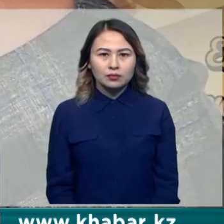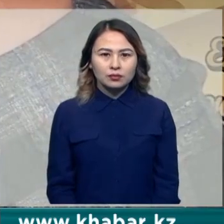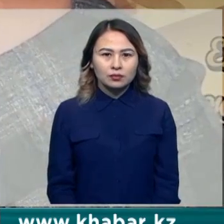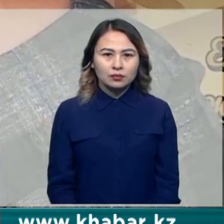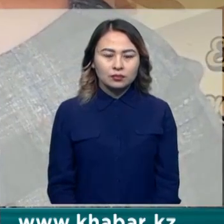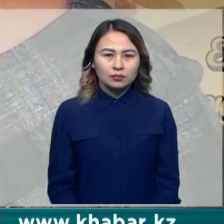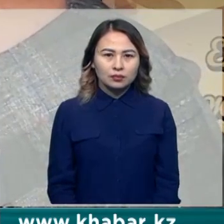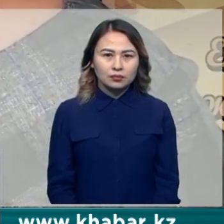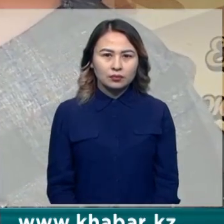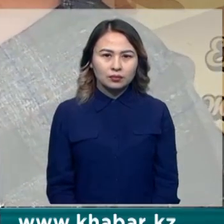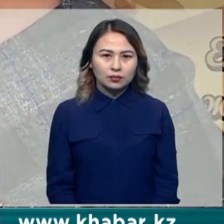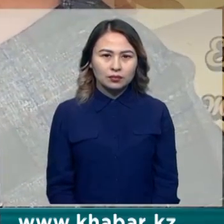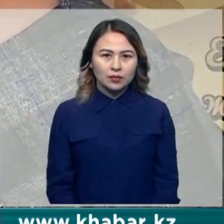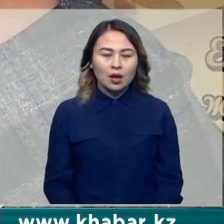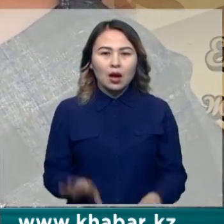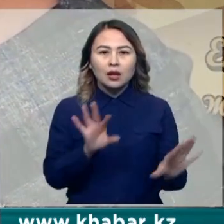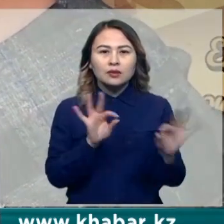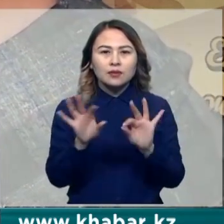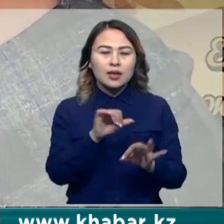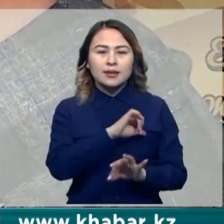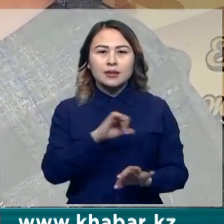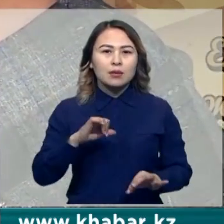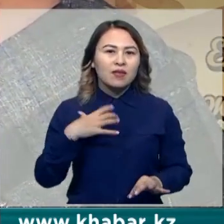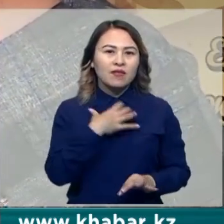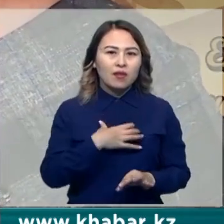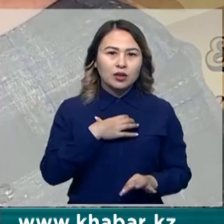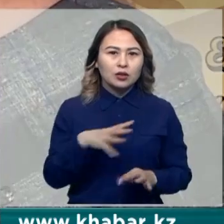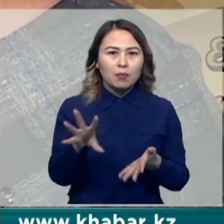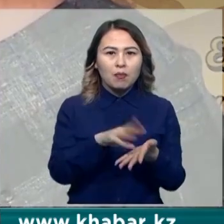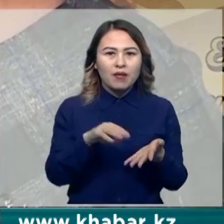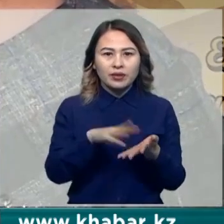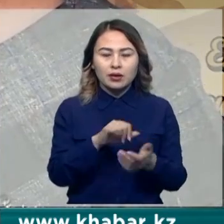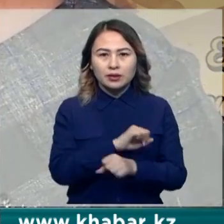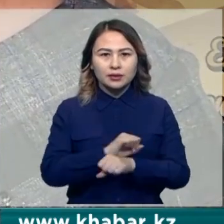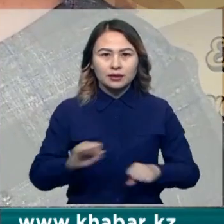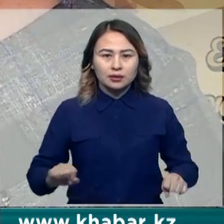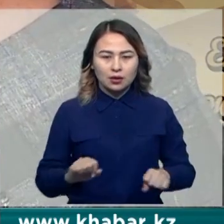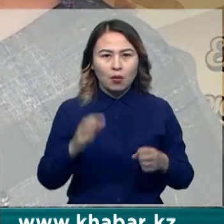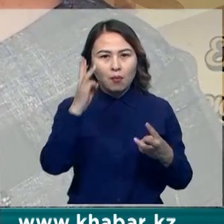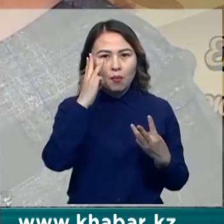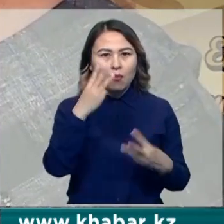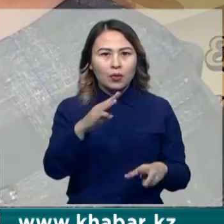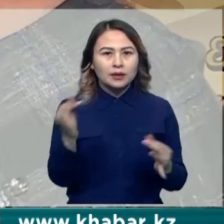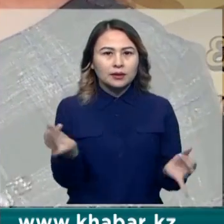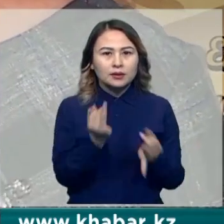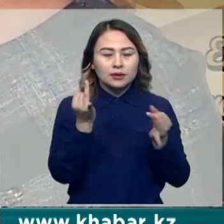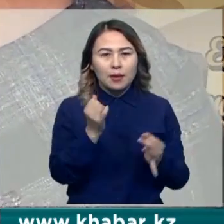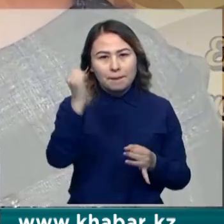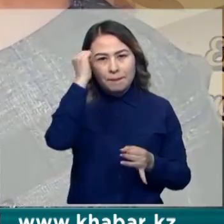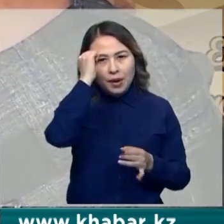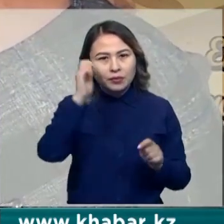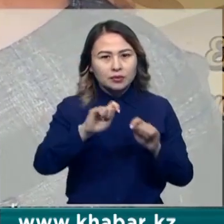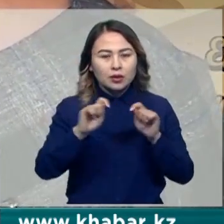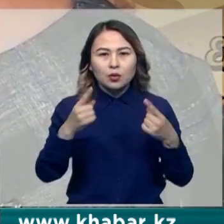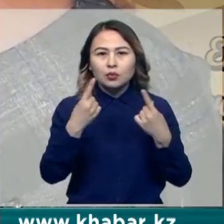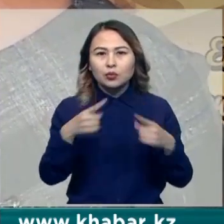Члены жюри отобрали. Таңдаудың ең басты критерийі қайталанбас көркемдік образ жасау болды. Талдықорғанда ашылатын ескерткіш өзге